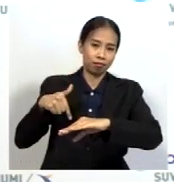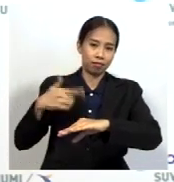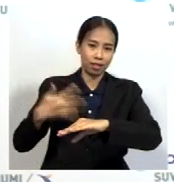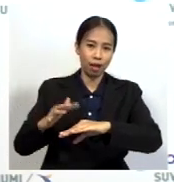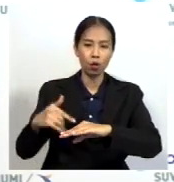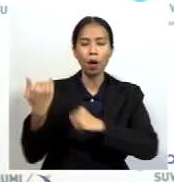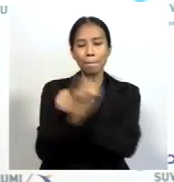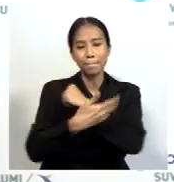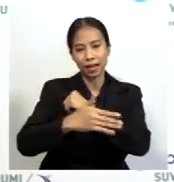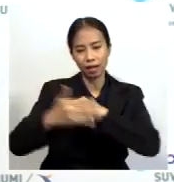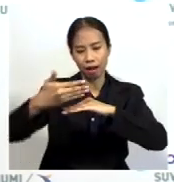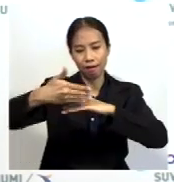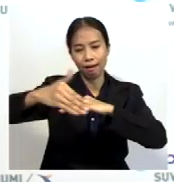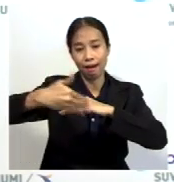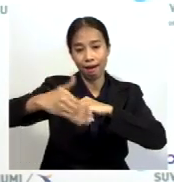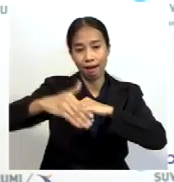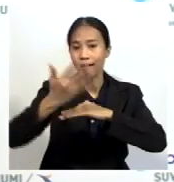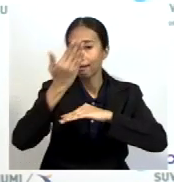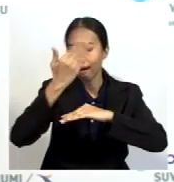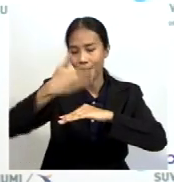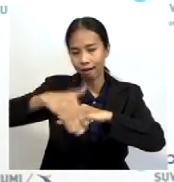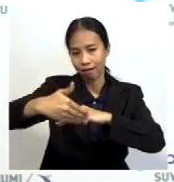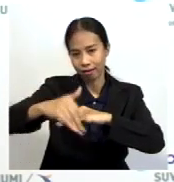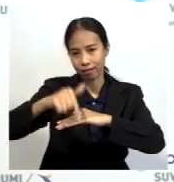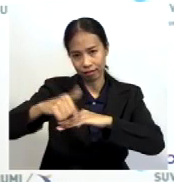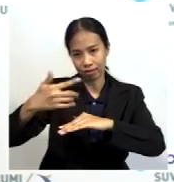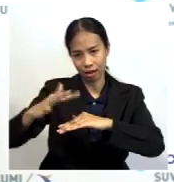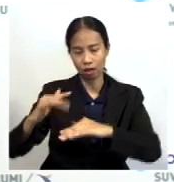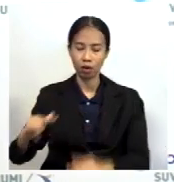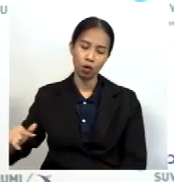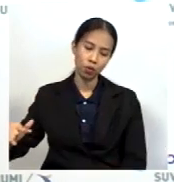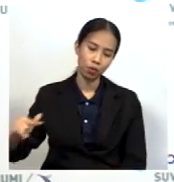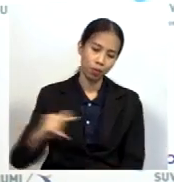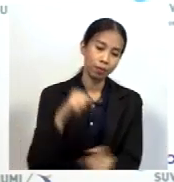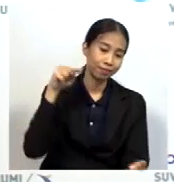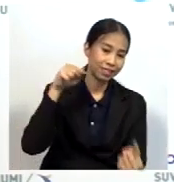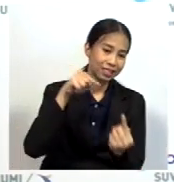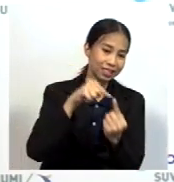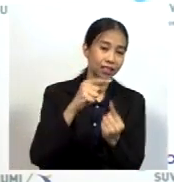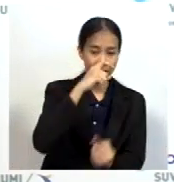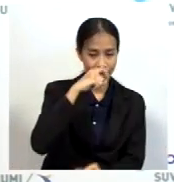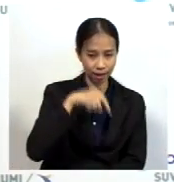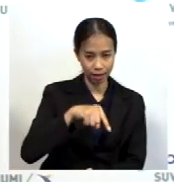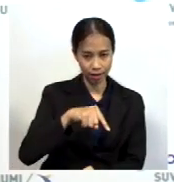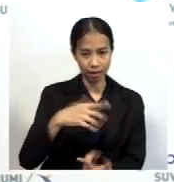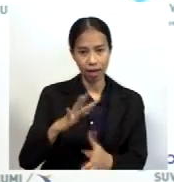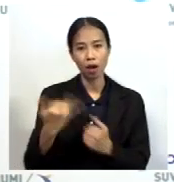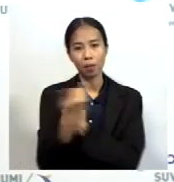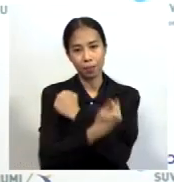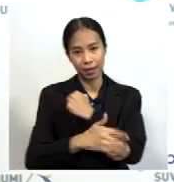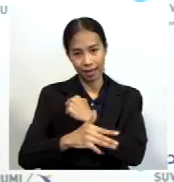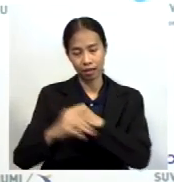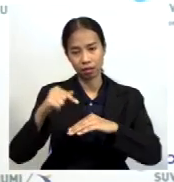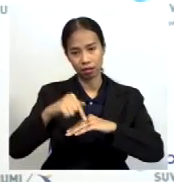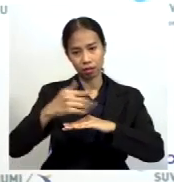แรกนะครับเมื่อมาเทียบที่สะพานเทียบของคอนคอร์ด F นะครับผู้โดยสารต่างประเทศเนี่ยก็จะไปผ่านการคัดกร